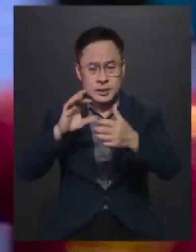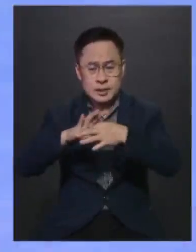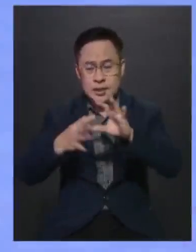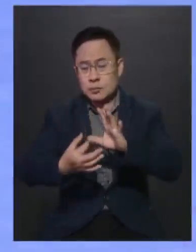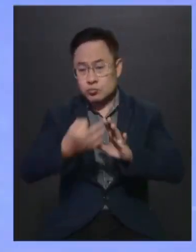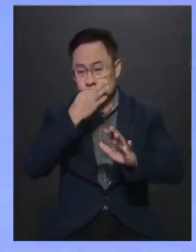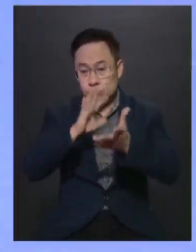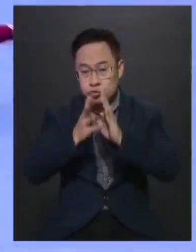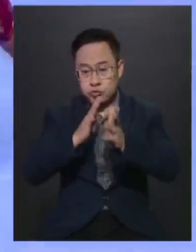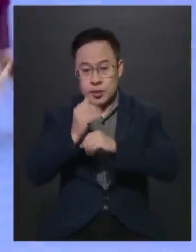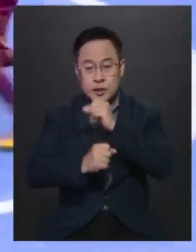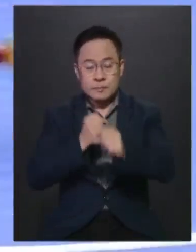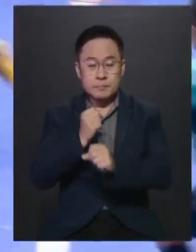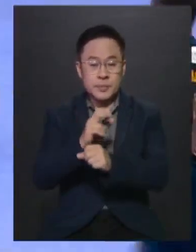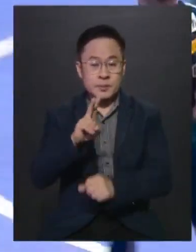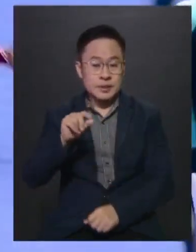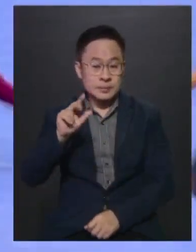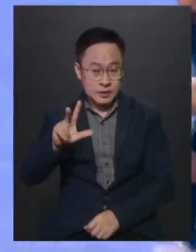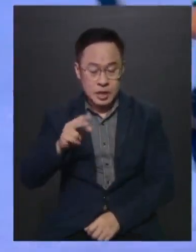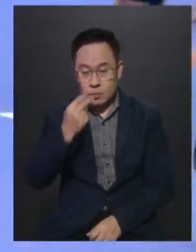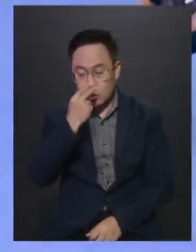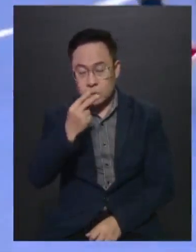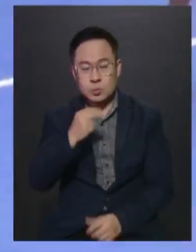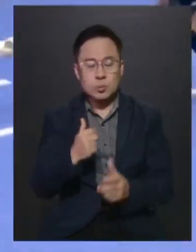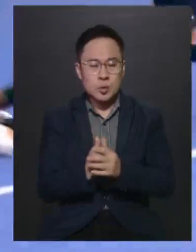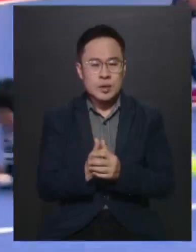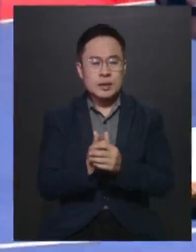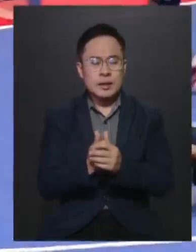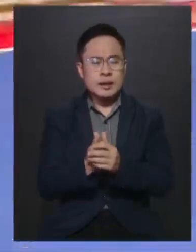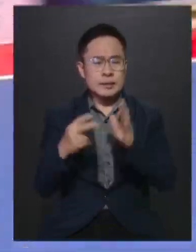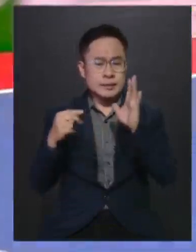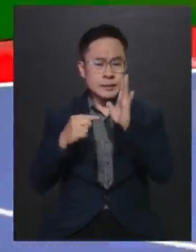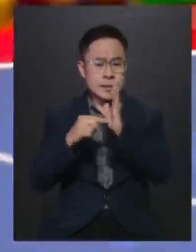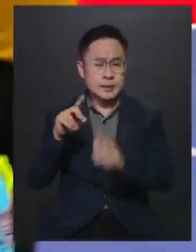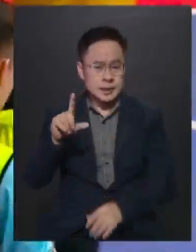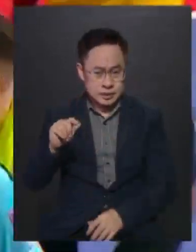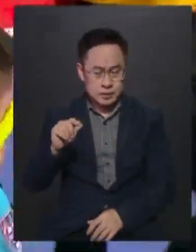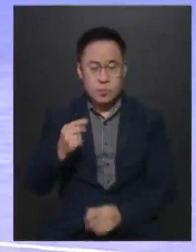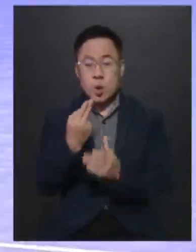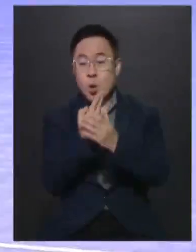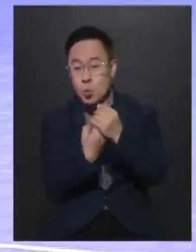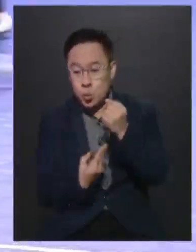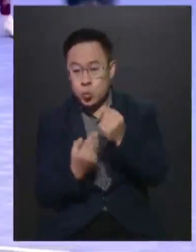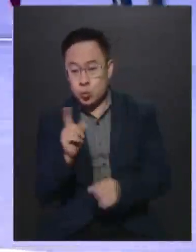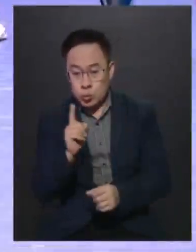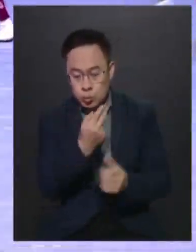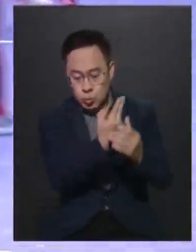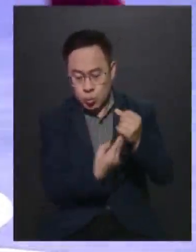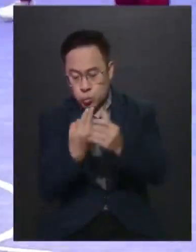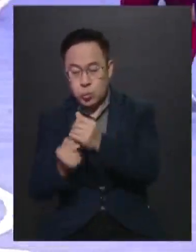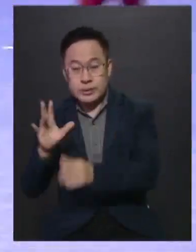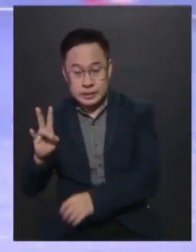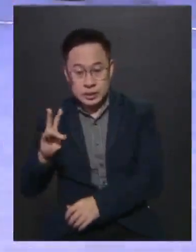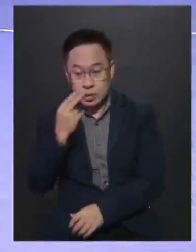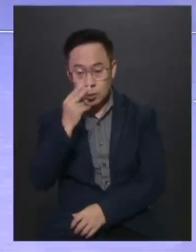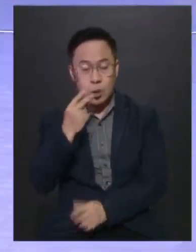เผยยอดการรับชมทางออนไลน์รวมทุกช่องทางครับในการแข่งขันแมตช Dayที่ 20เมื่อสุดสัปดาห์ที่ผ่านมาทั้ง 7คู่โดยมี